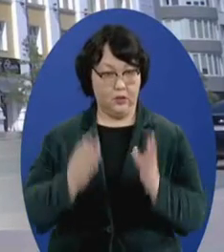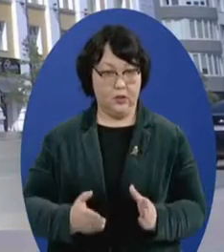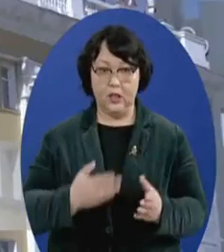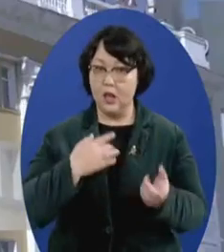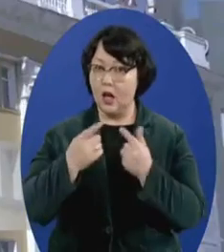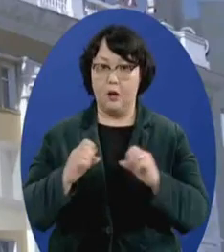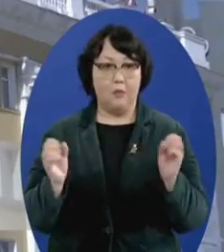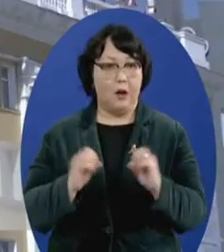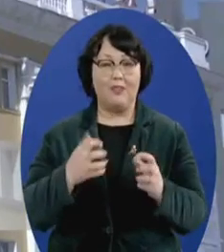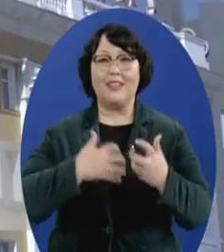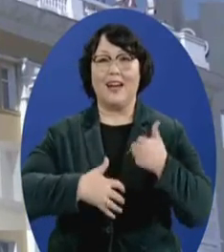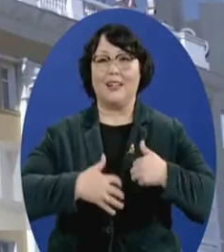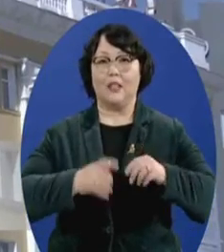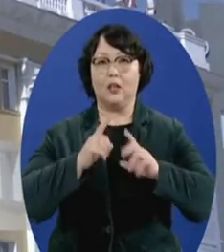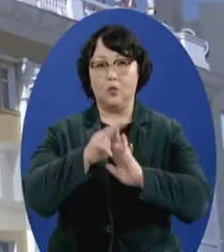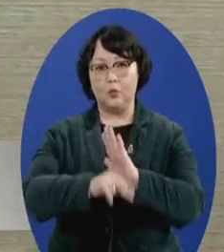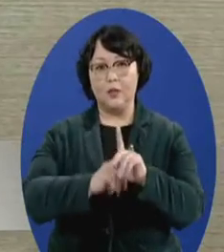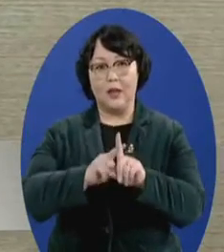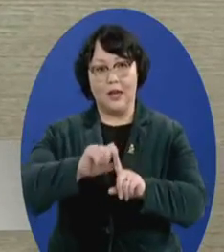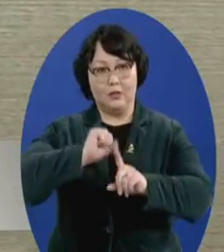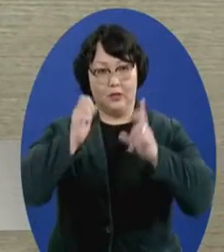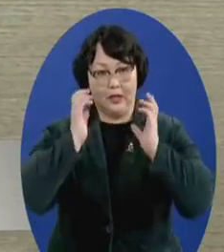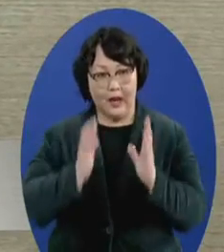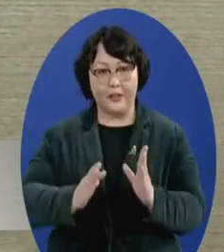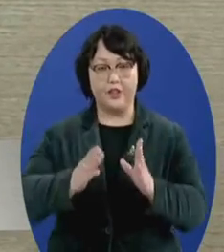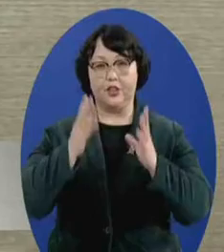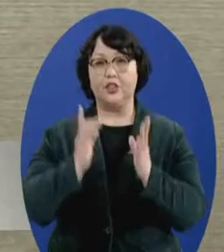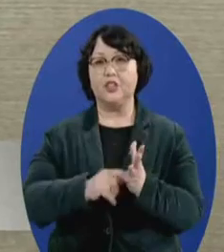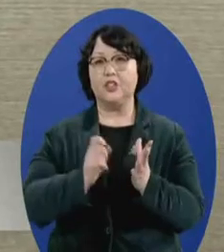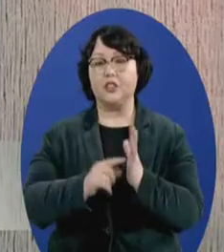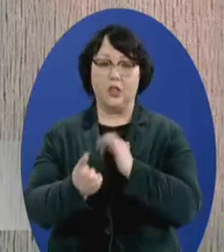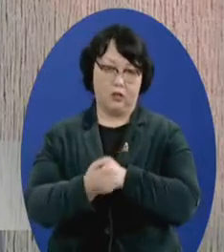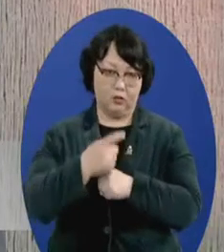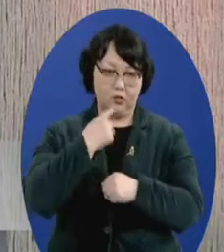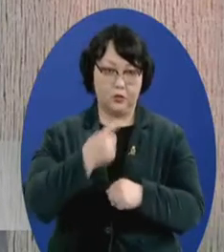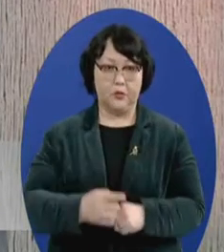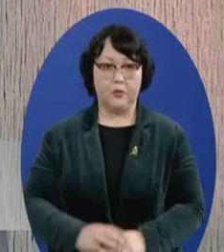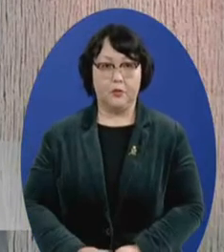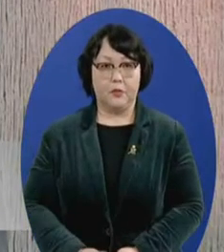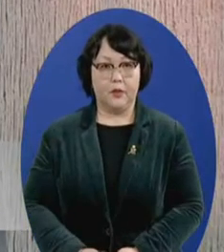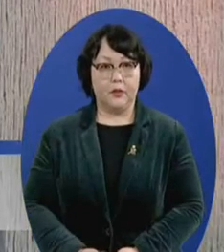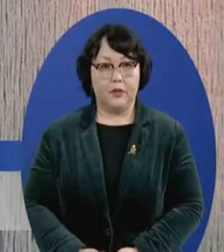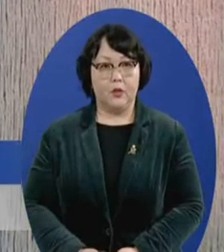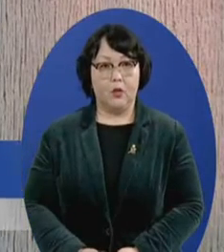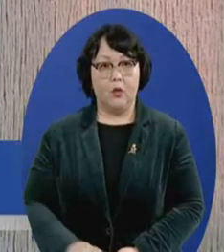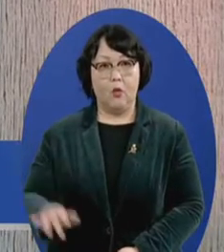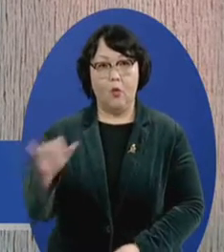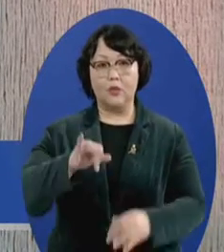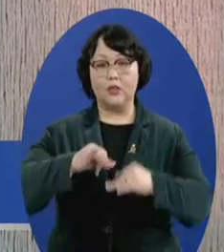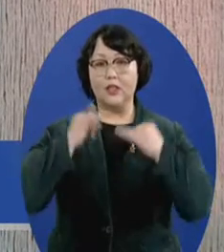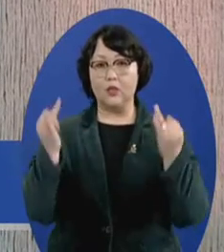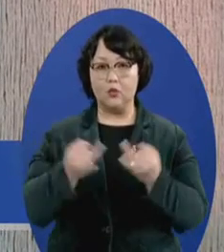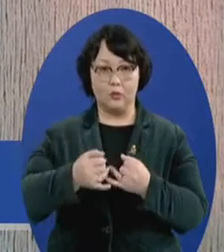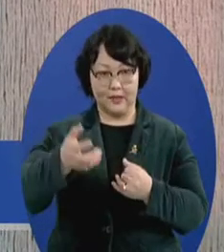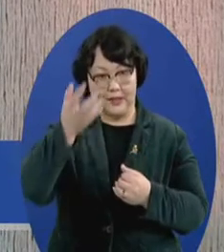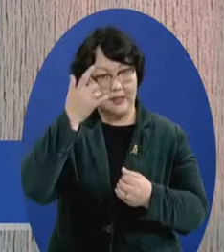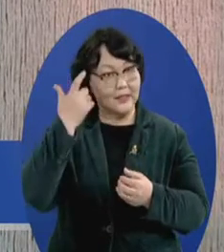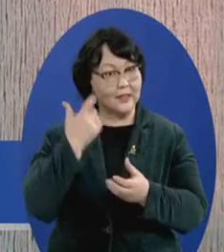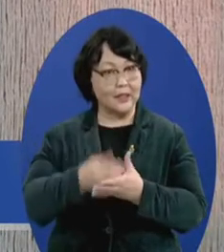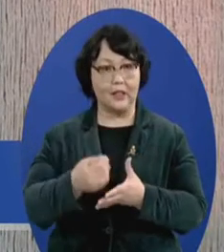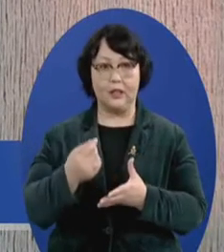олоогүй. Тиймээс яралтай гормоор асуудалд хандаж шийдвэрлэхийг онцолсон юм а. Улсын хурал Засгийн газрын сандыг